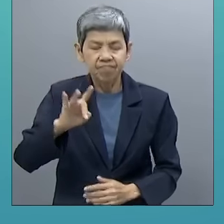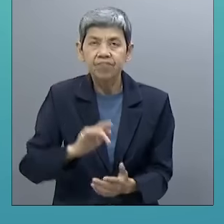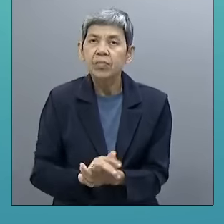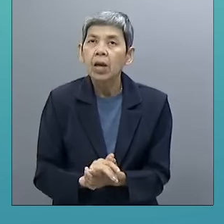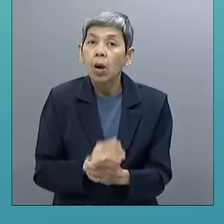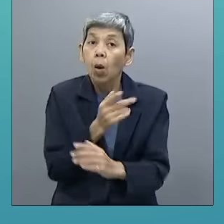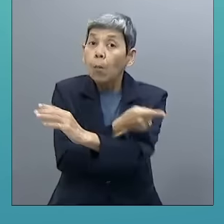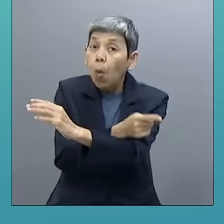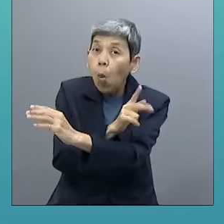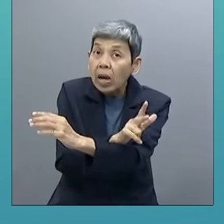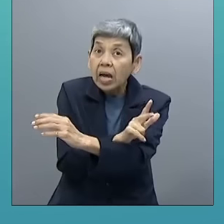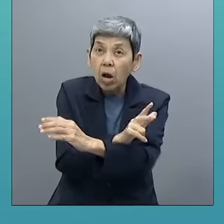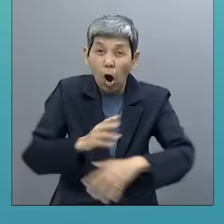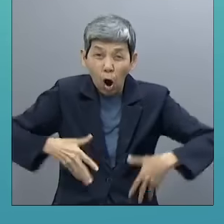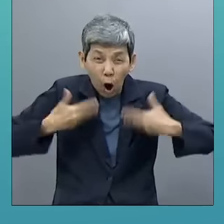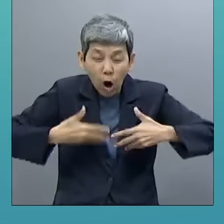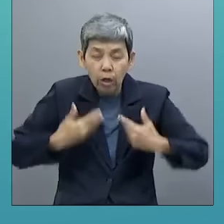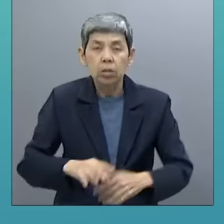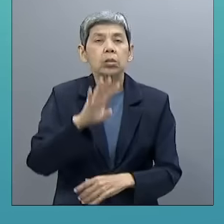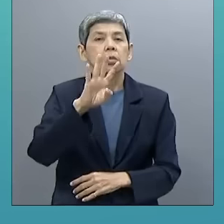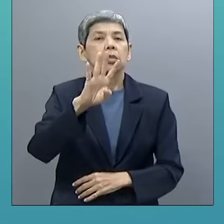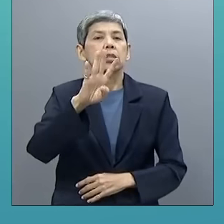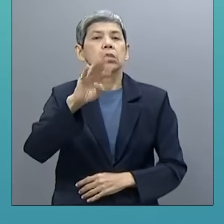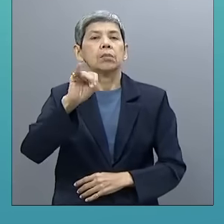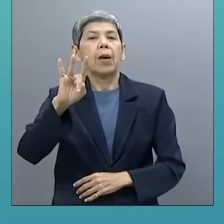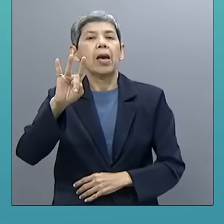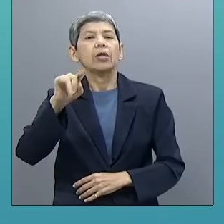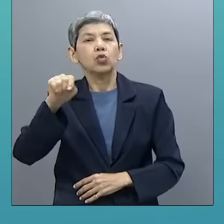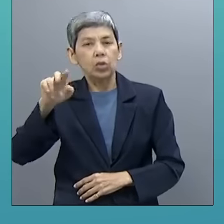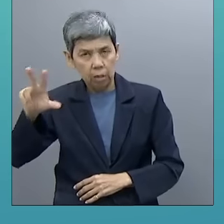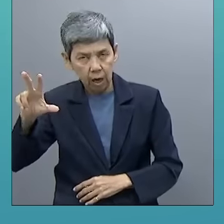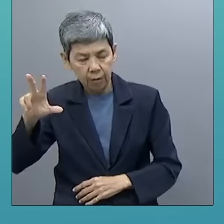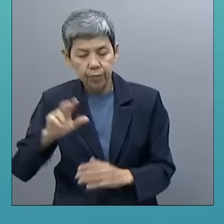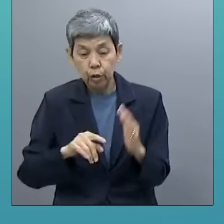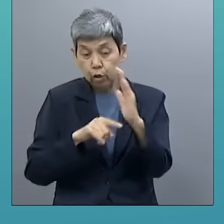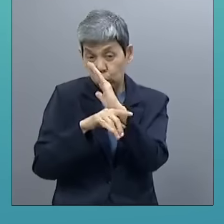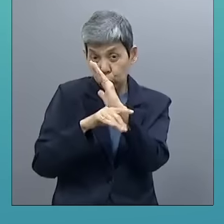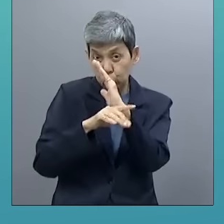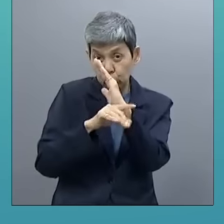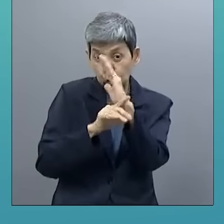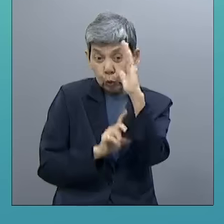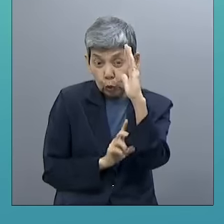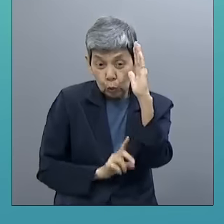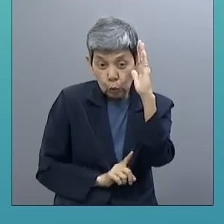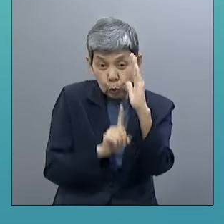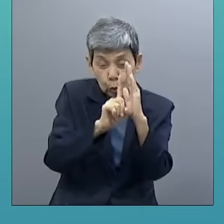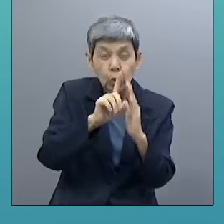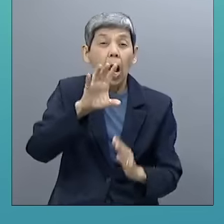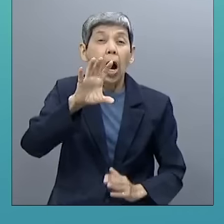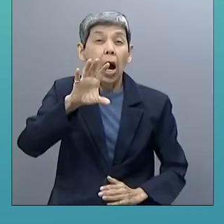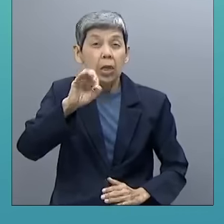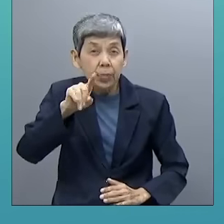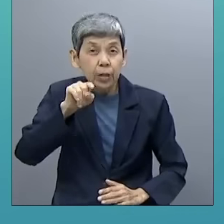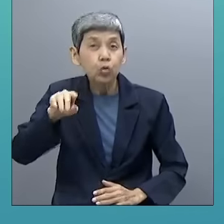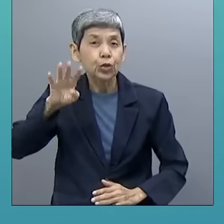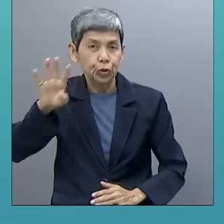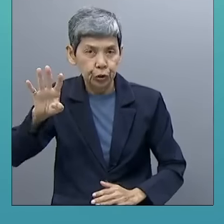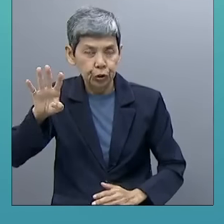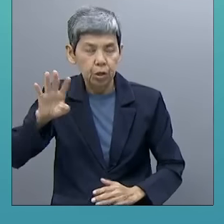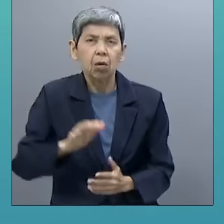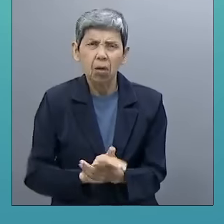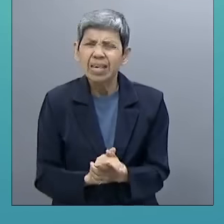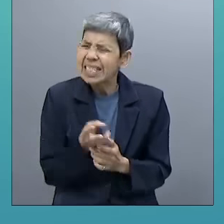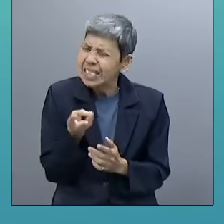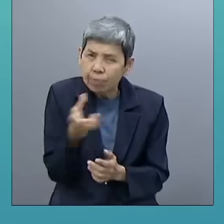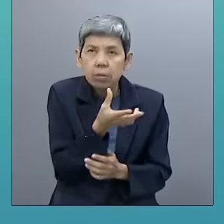ภูเก็ตเนี่ยจะอยู่ที่ 48.3องศเซซชลบุรีทะลุ 51.4องเซซอีก